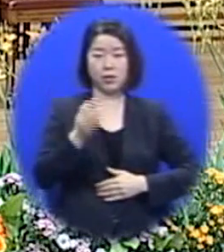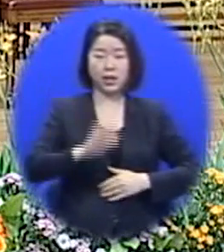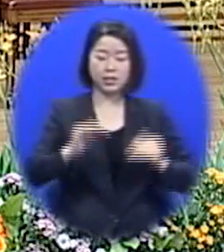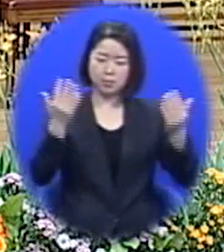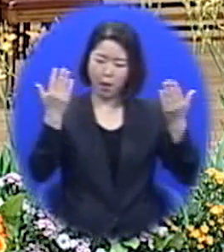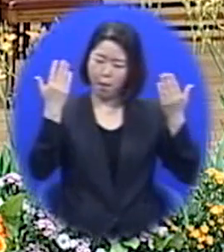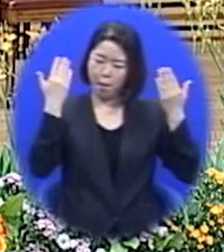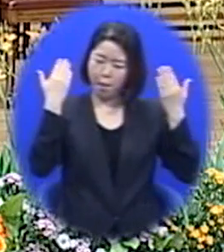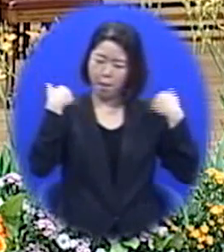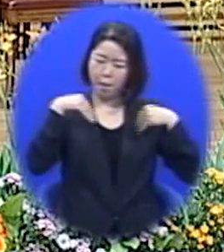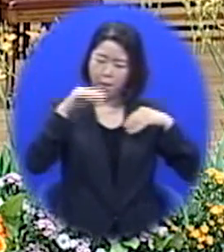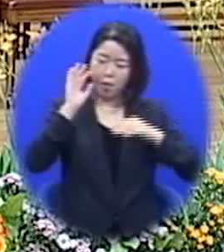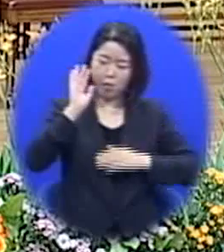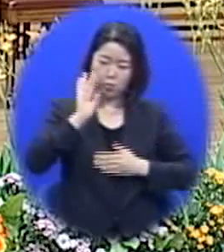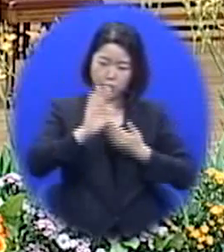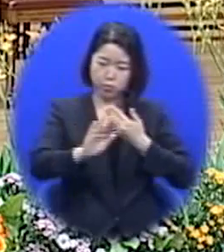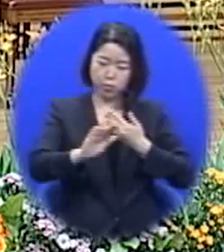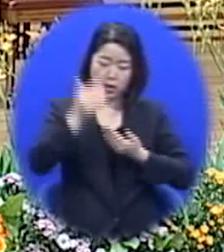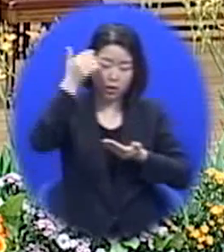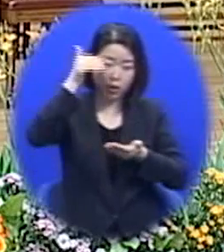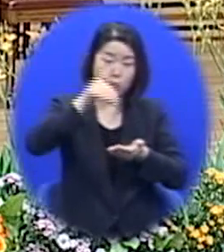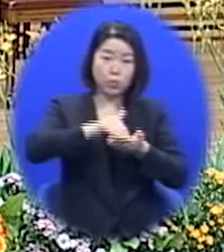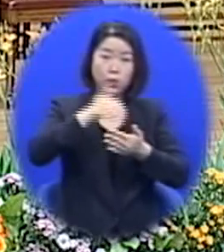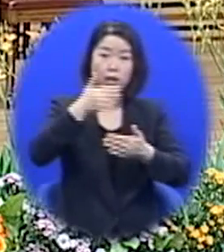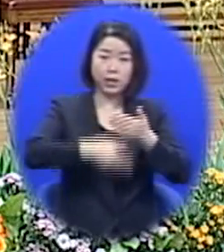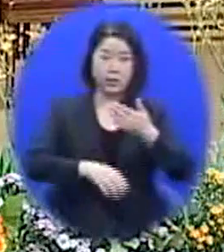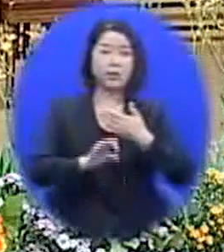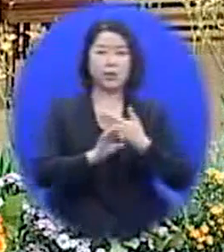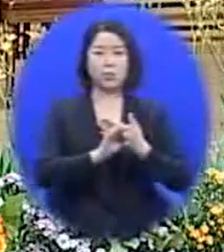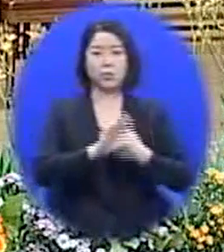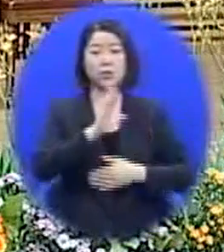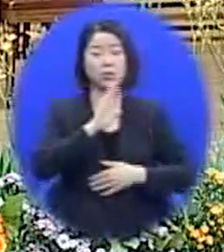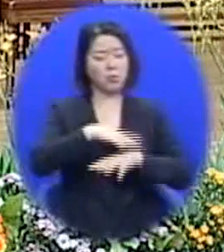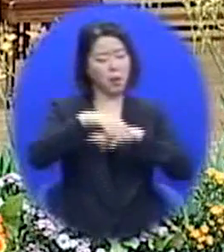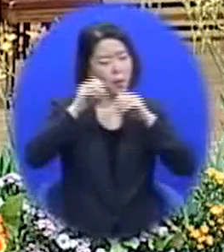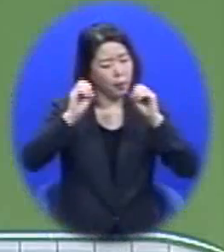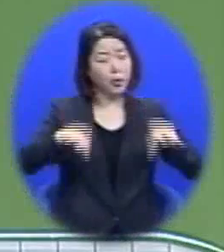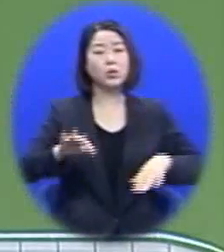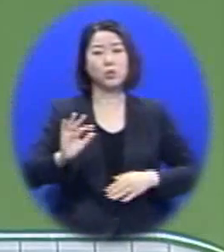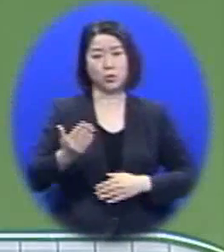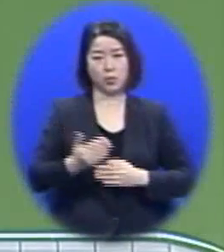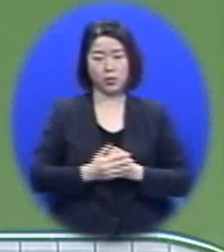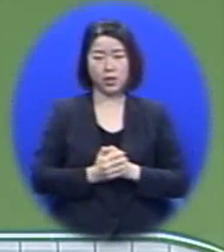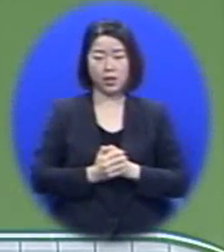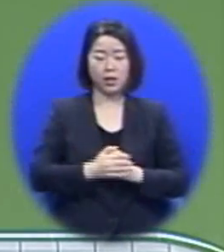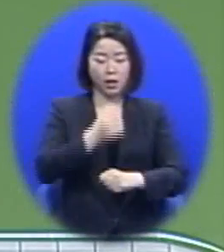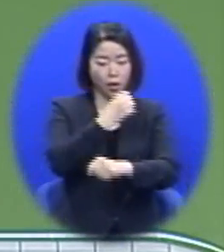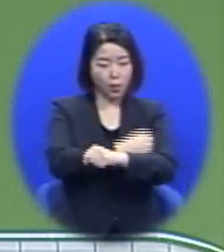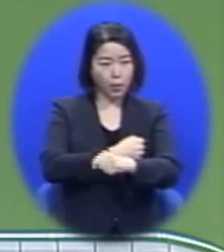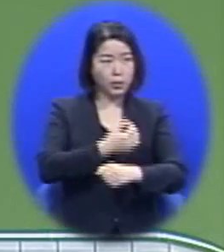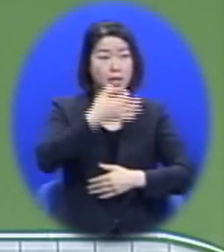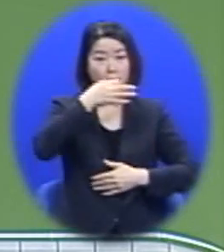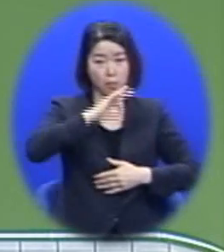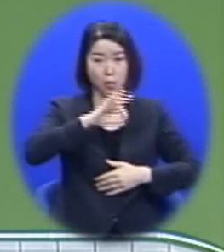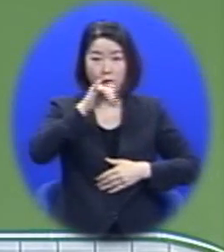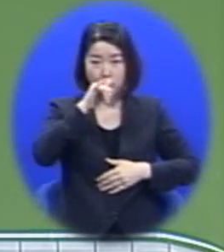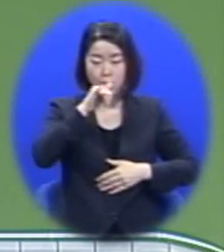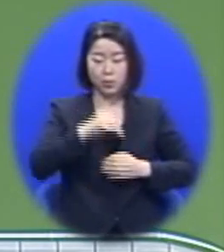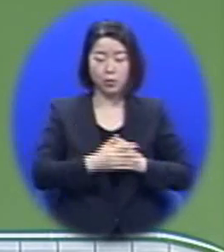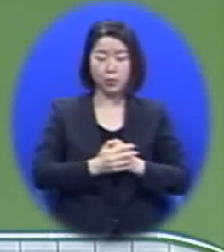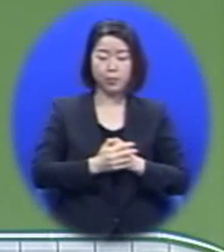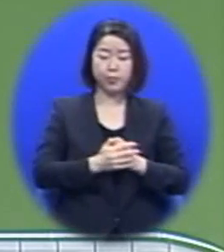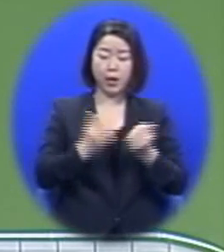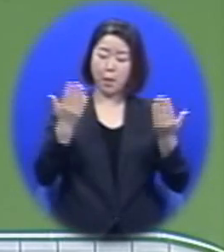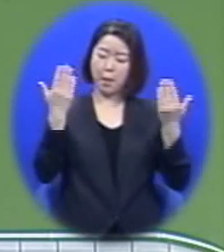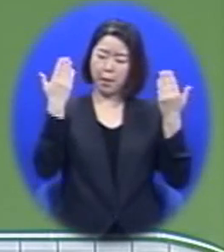다음에 후회가 남으면 그건 정말 헛고생이잖아요. 고생한 보람이 있고 지나고